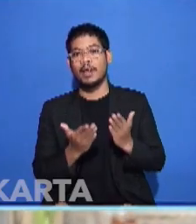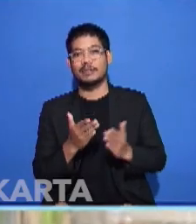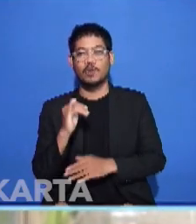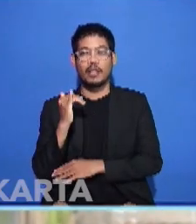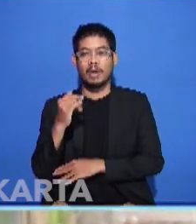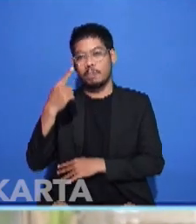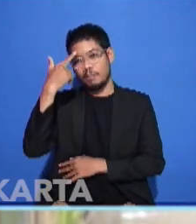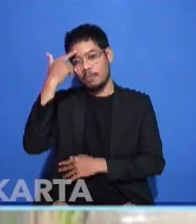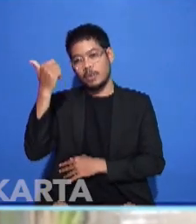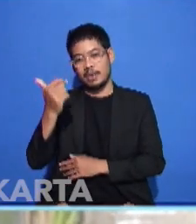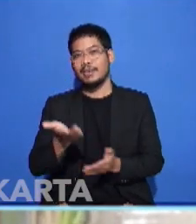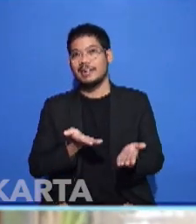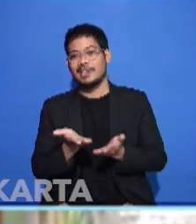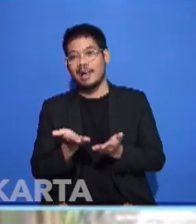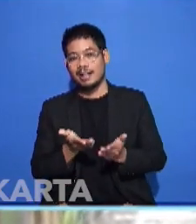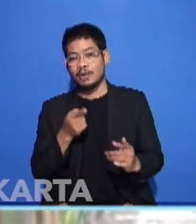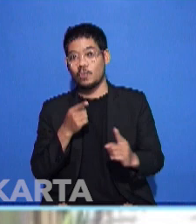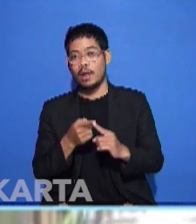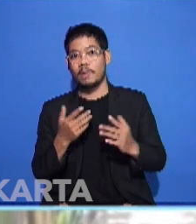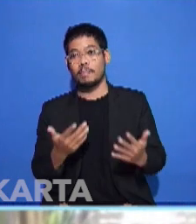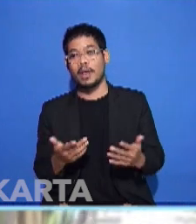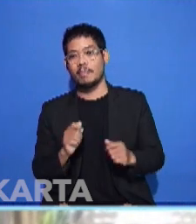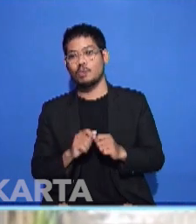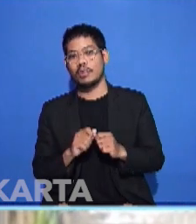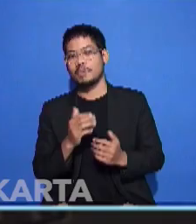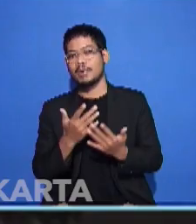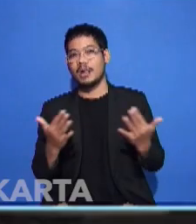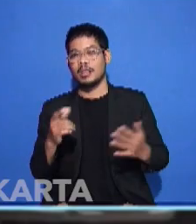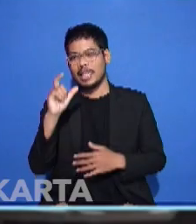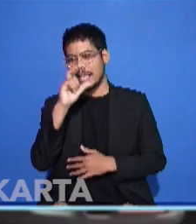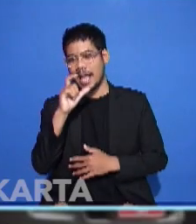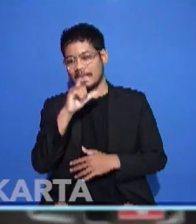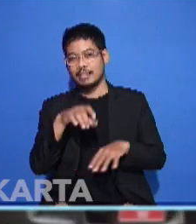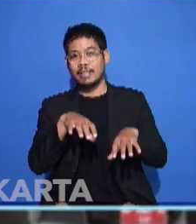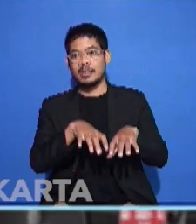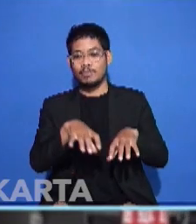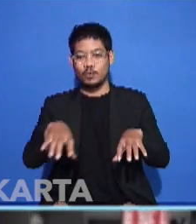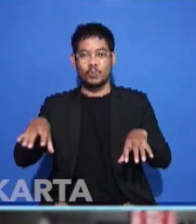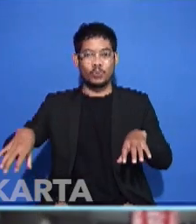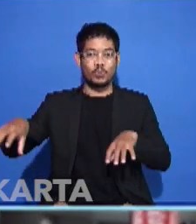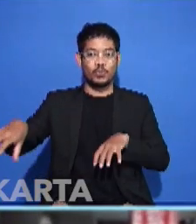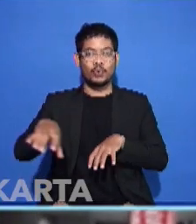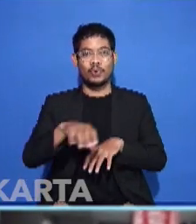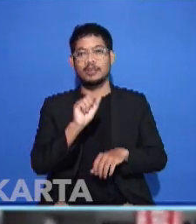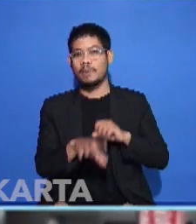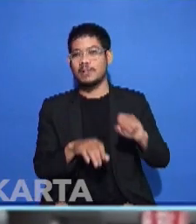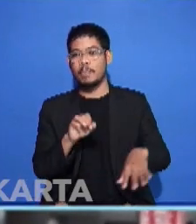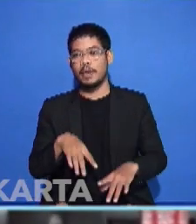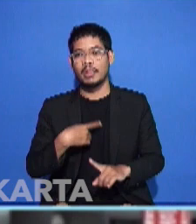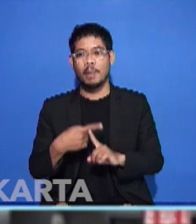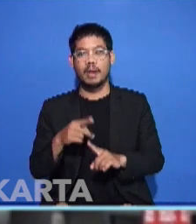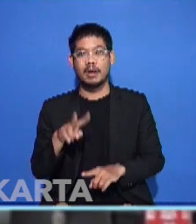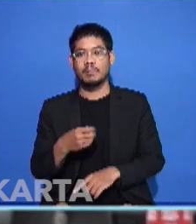Service yang digunakan untuk mempermudah masyarakat dalam mencari titik bank sampah pemerintah kota Yogyakarta juga menambahkan beberapa